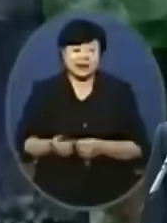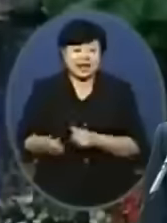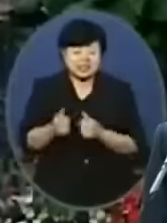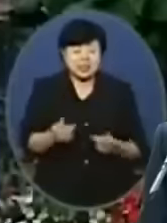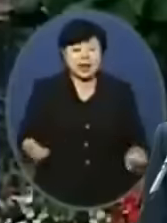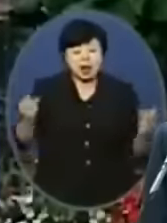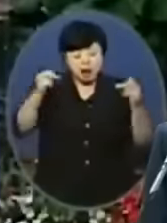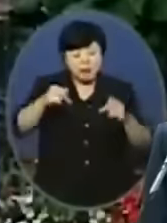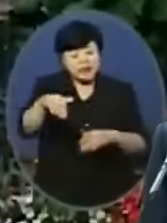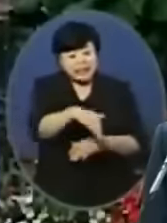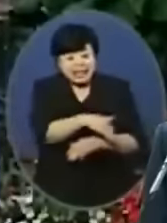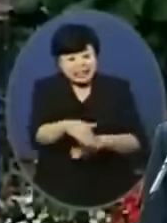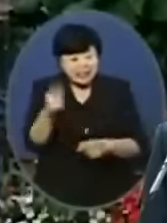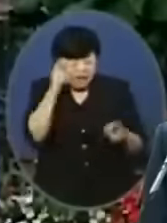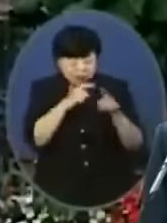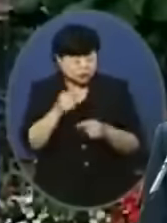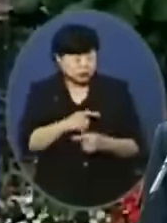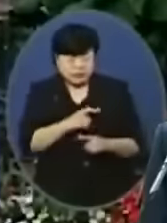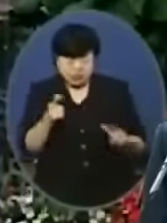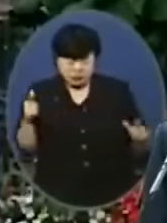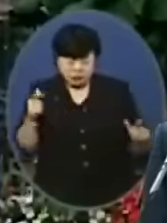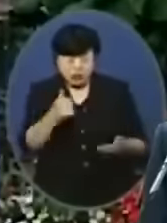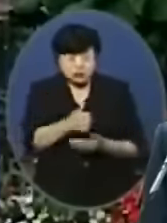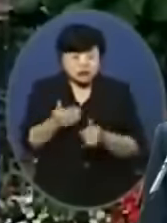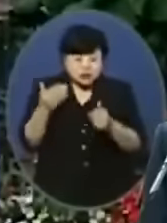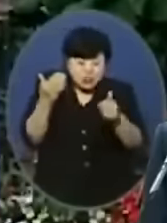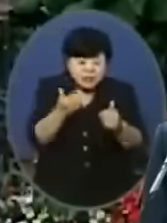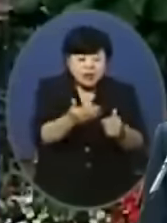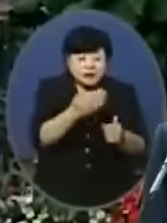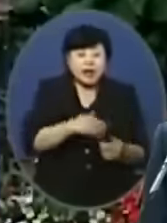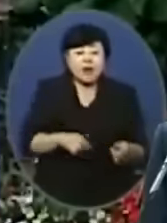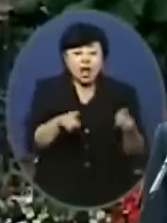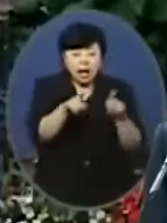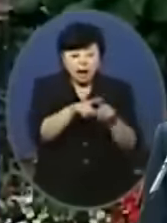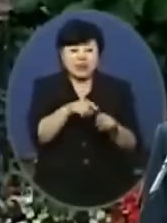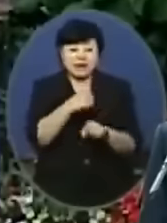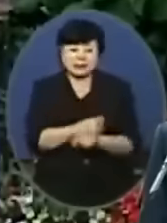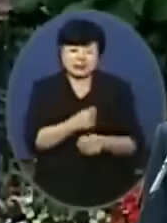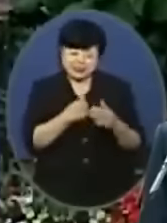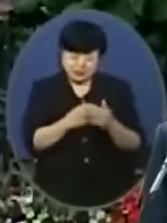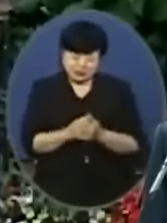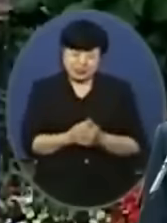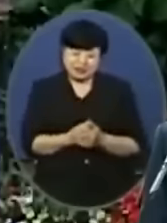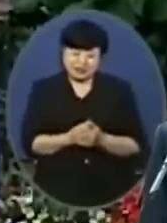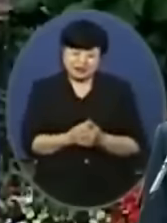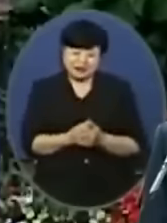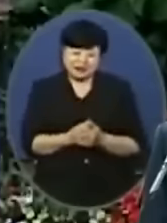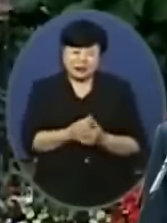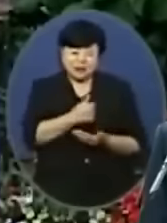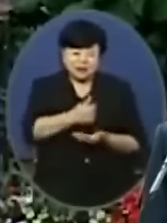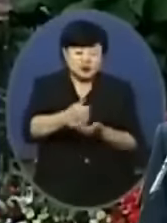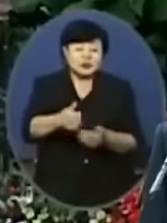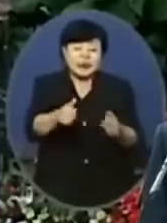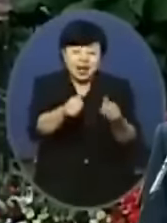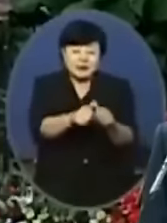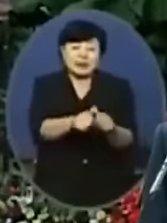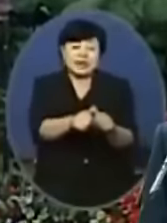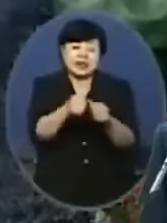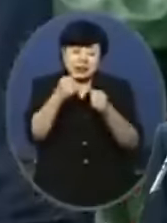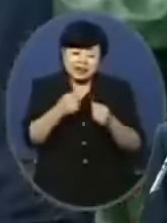엄심한 골짜기로 다닐지라도 해를 두려워하지 않을 것은 주께서 나와 함께 하심이라. 주님이 함께